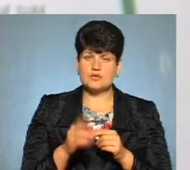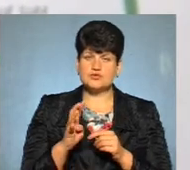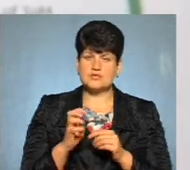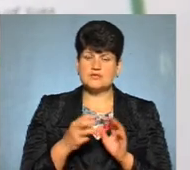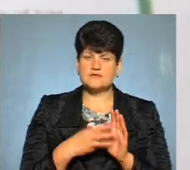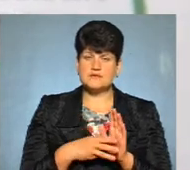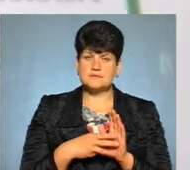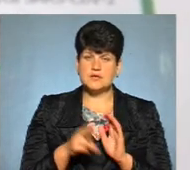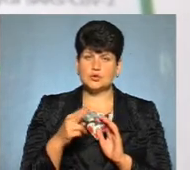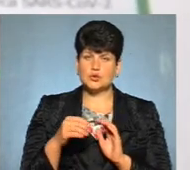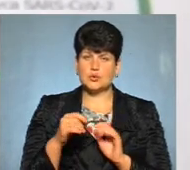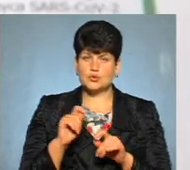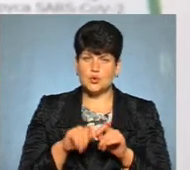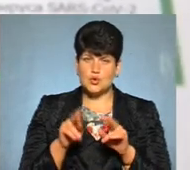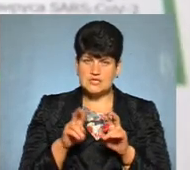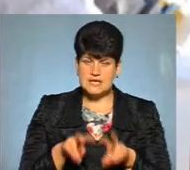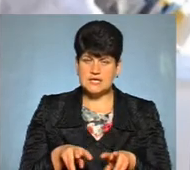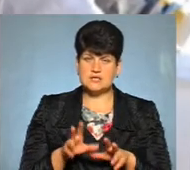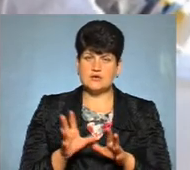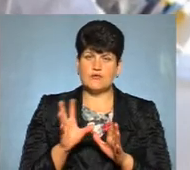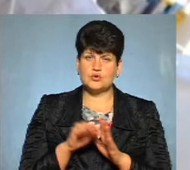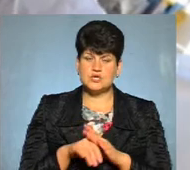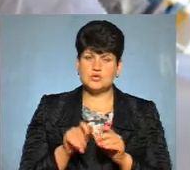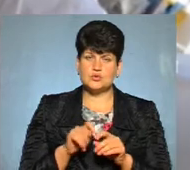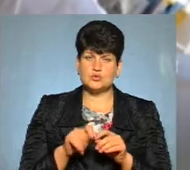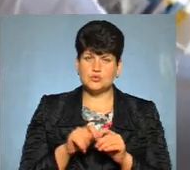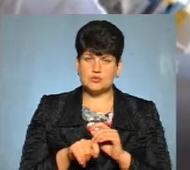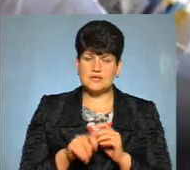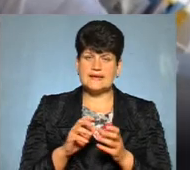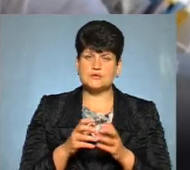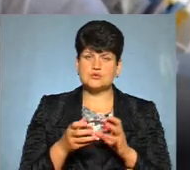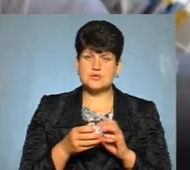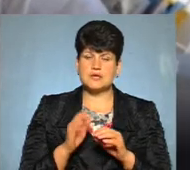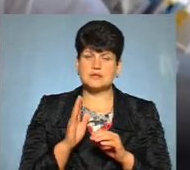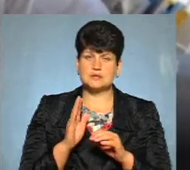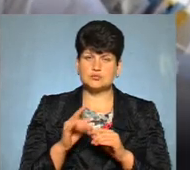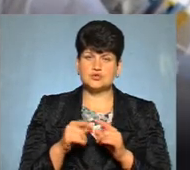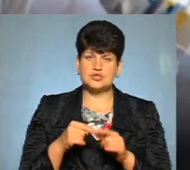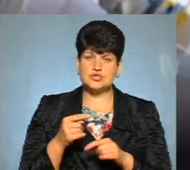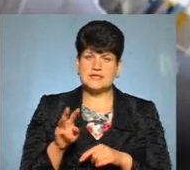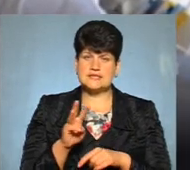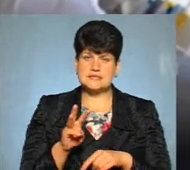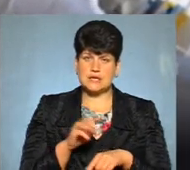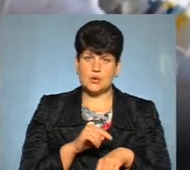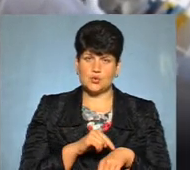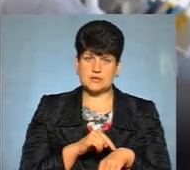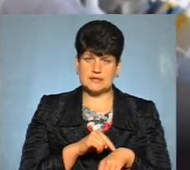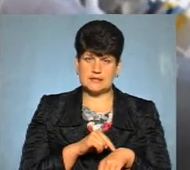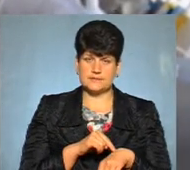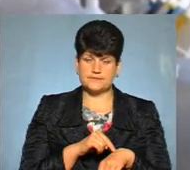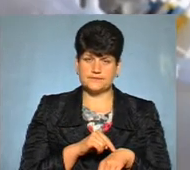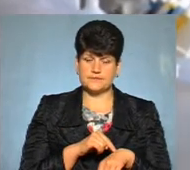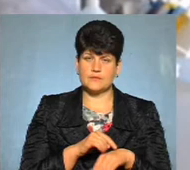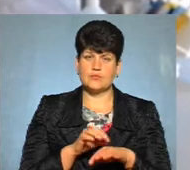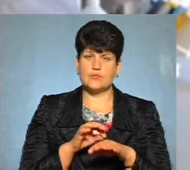480 досліджень, включаючи контроль. Результати будуть через 3 години.